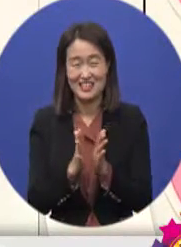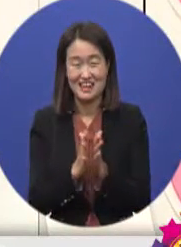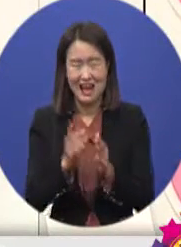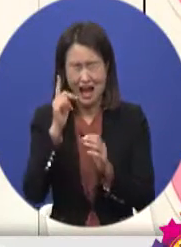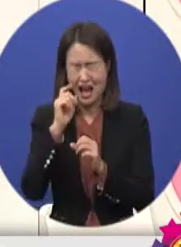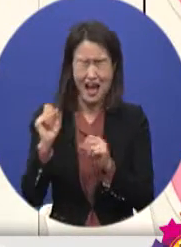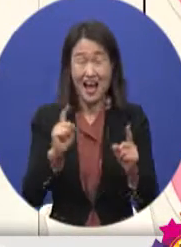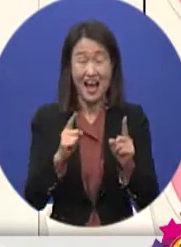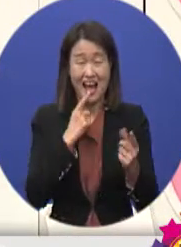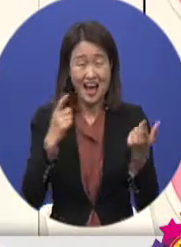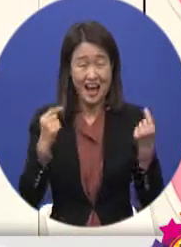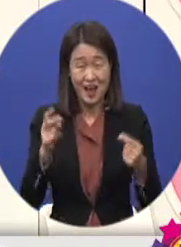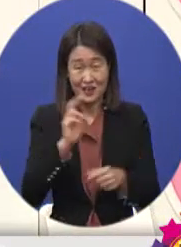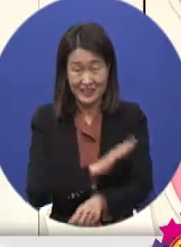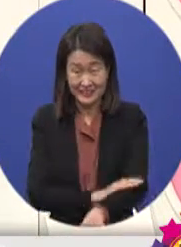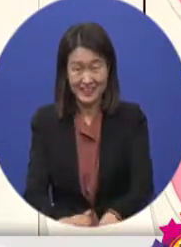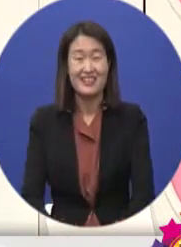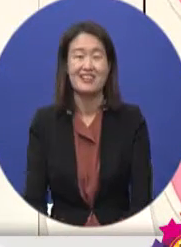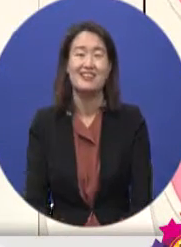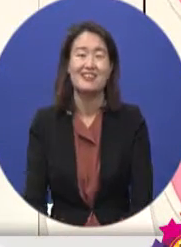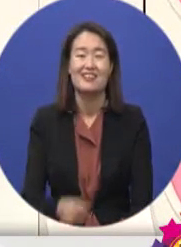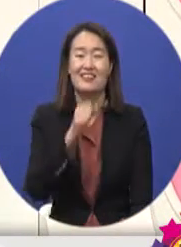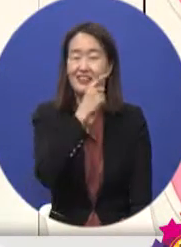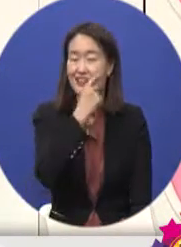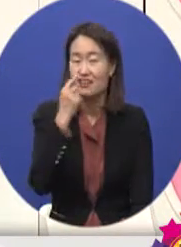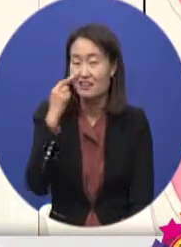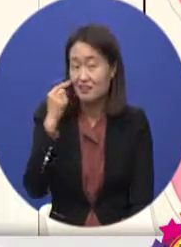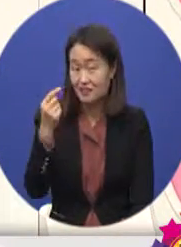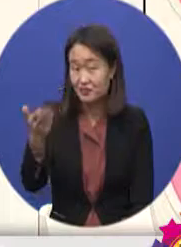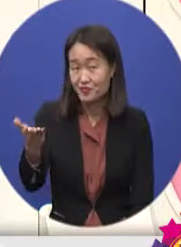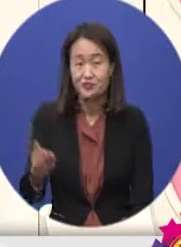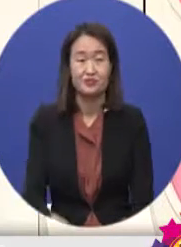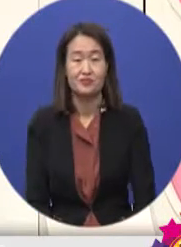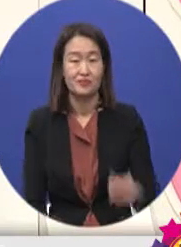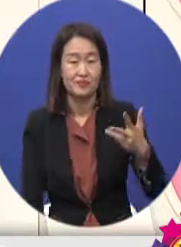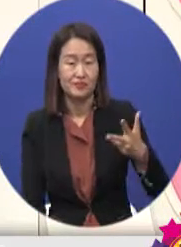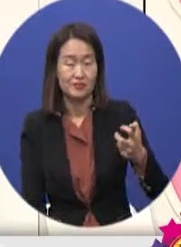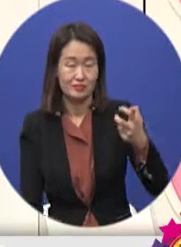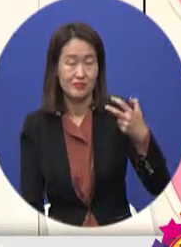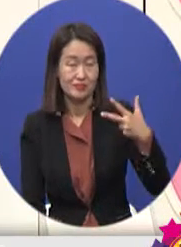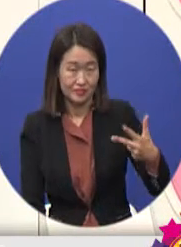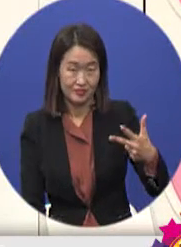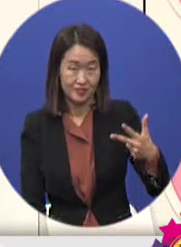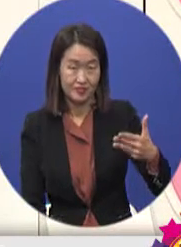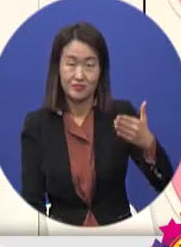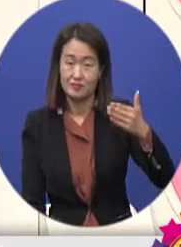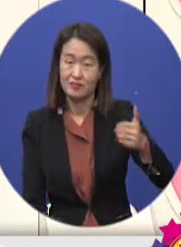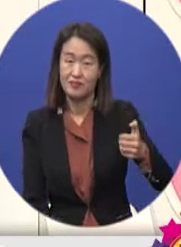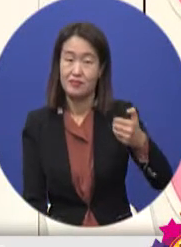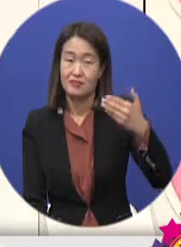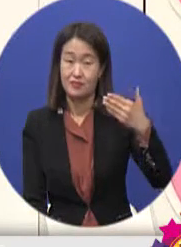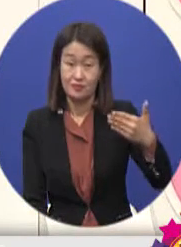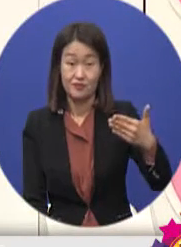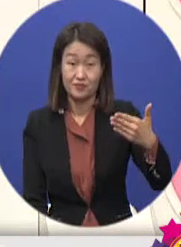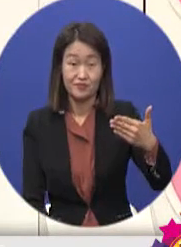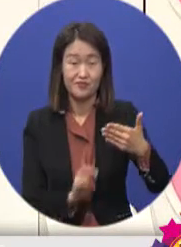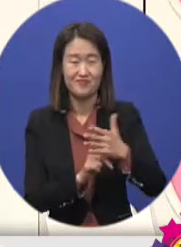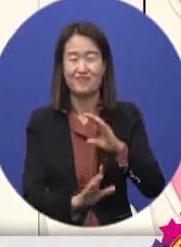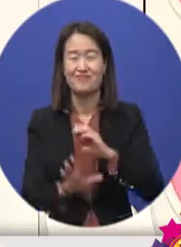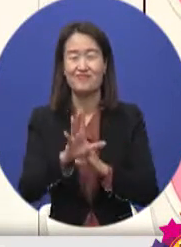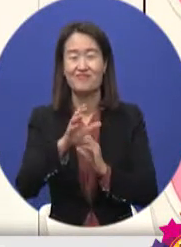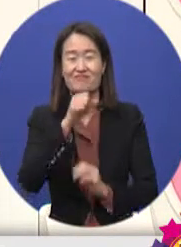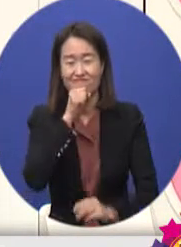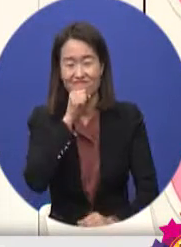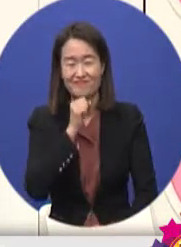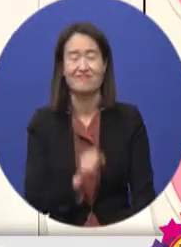정신 버쩍나게 잘 불러주셨습니다. 점수 볼게요. 점수 보여주세요. 7점, 7점, 가사 9점,